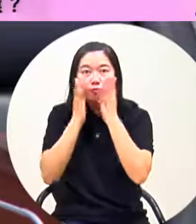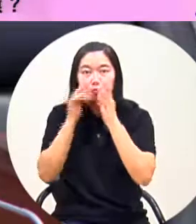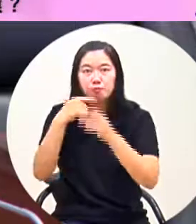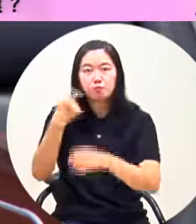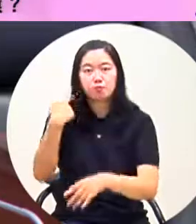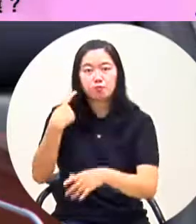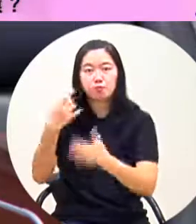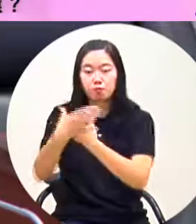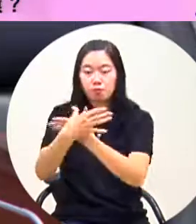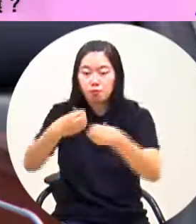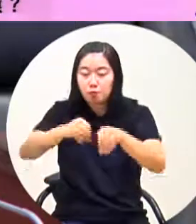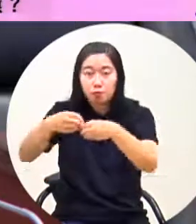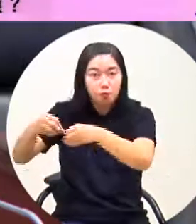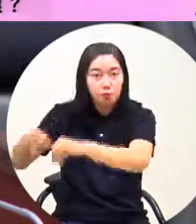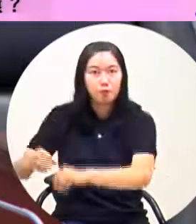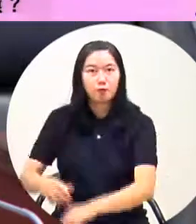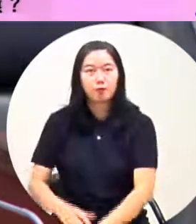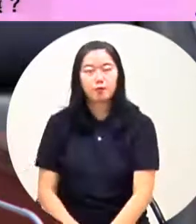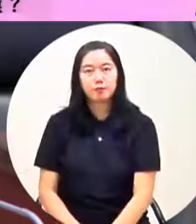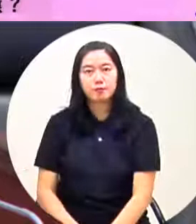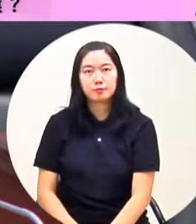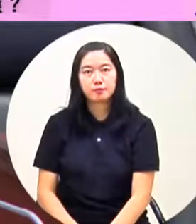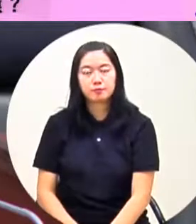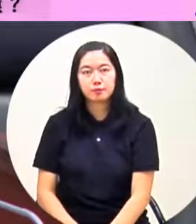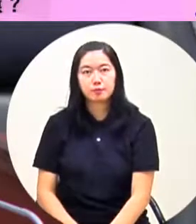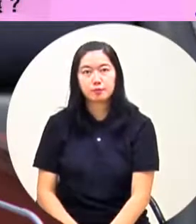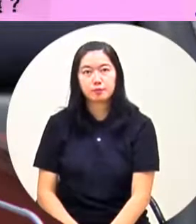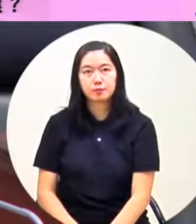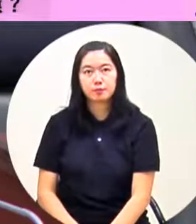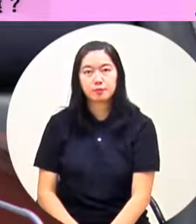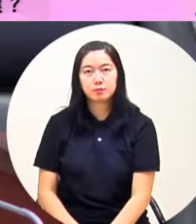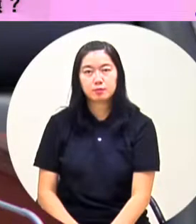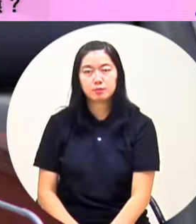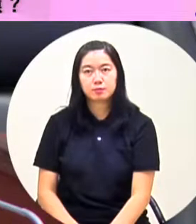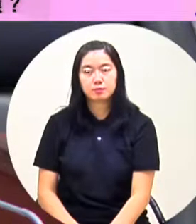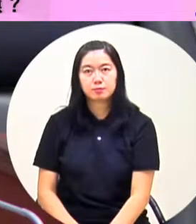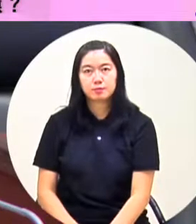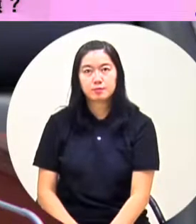举例一下，我这像，